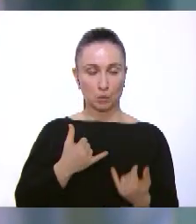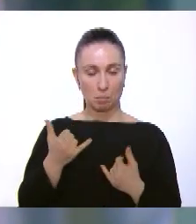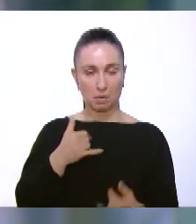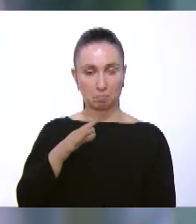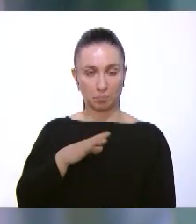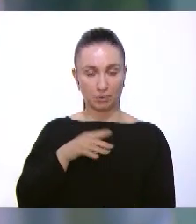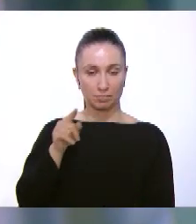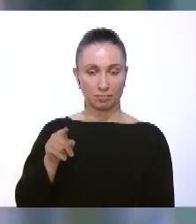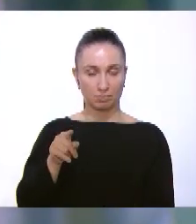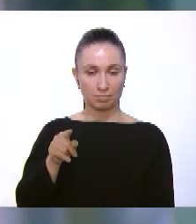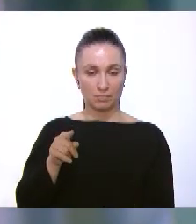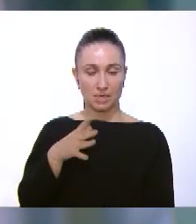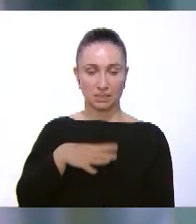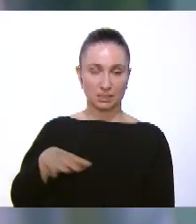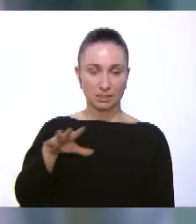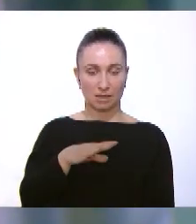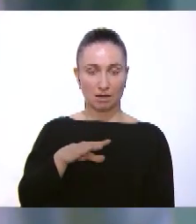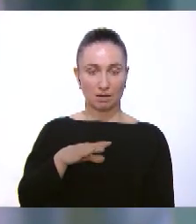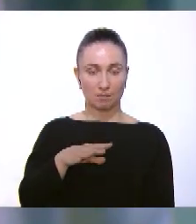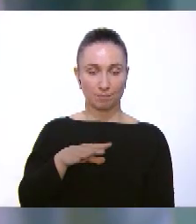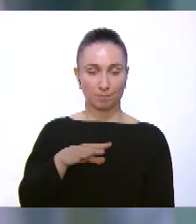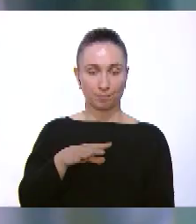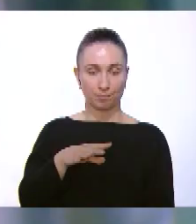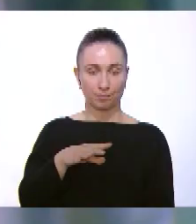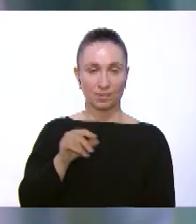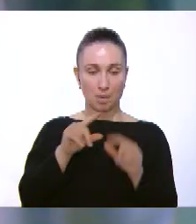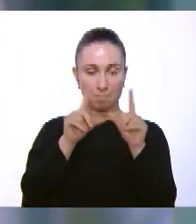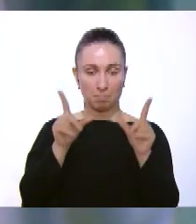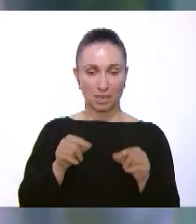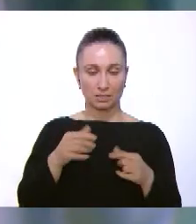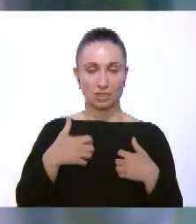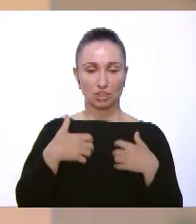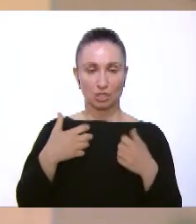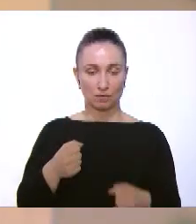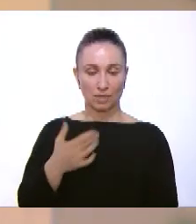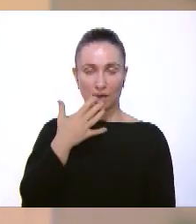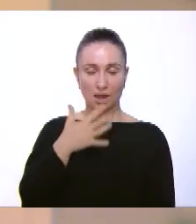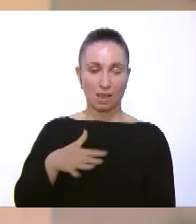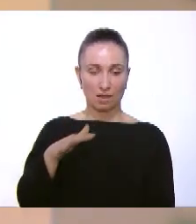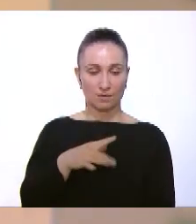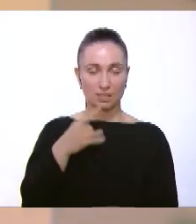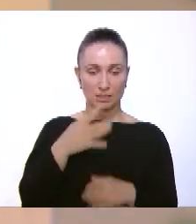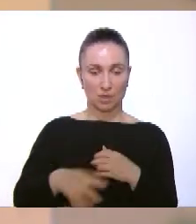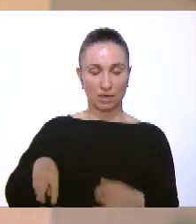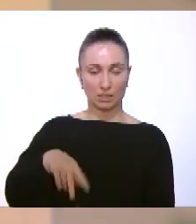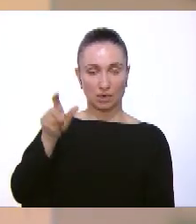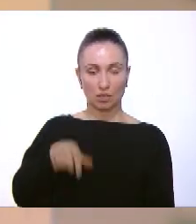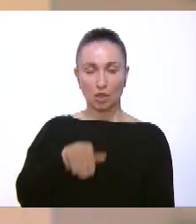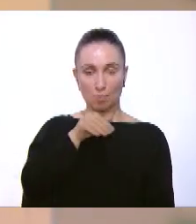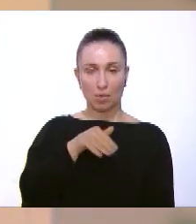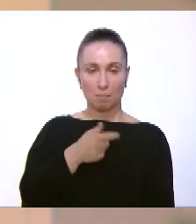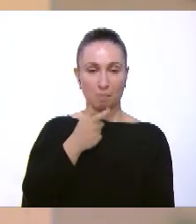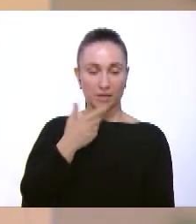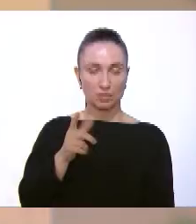სტუმარი გახლდათ საქართველოს ფილტვის ჯანმრთელობის ეროვნული ცენტრის დირექტორი პროფესორი